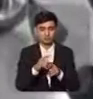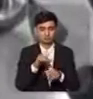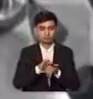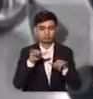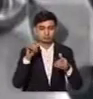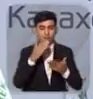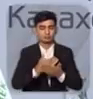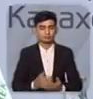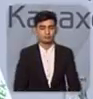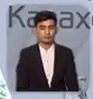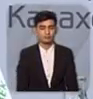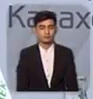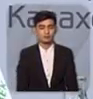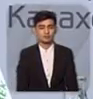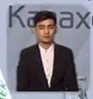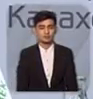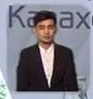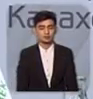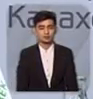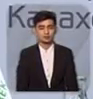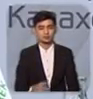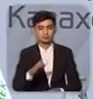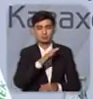растет. Было реализовано